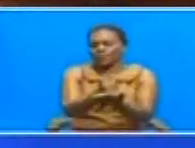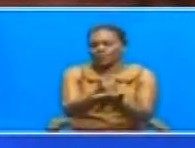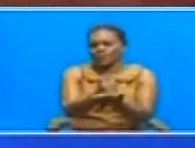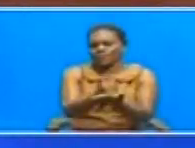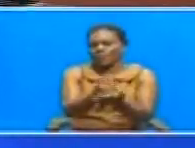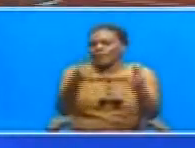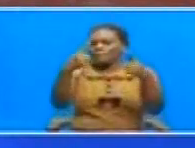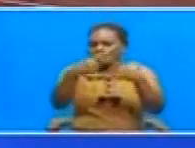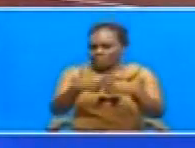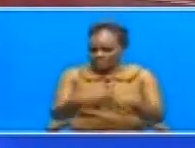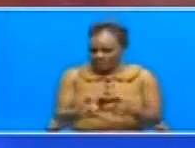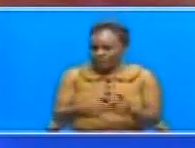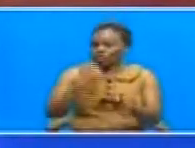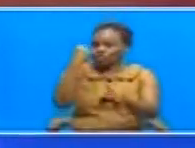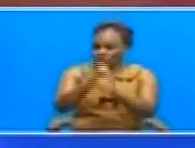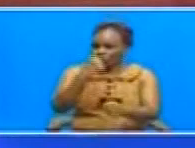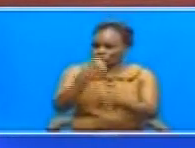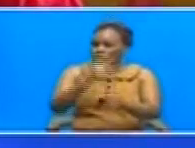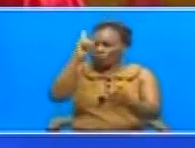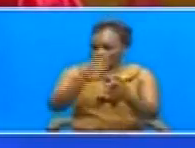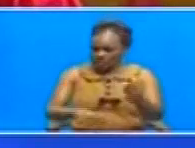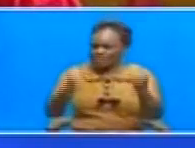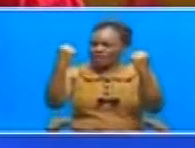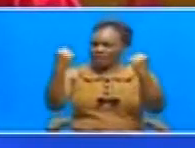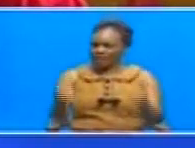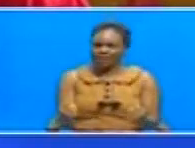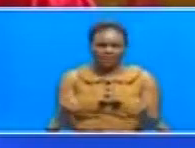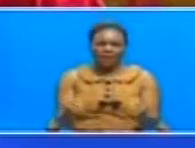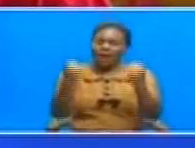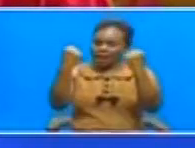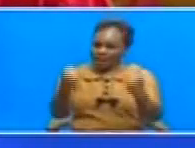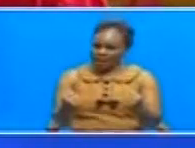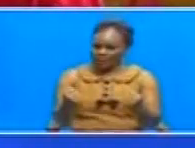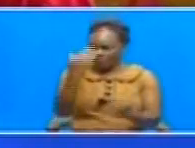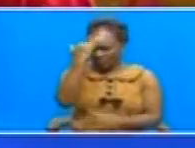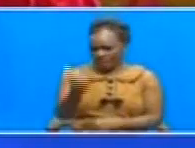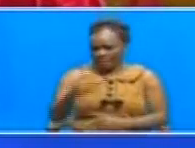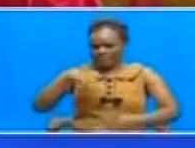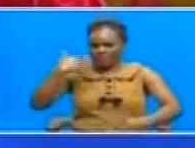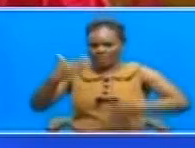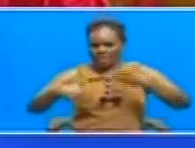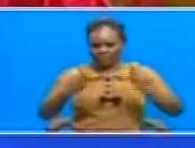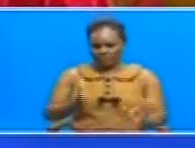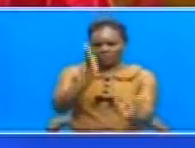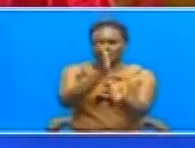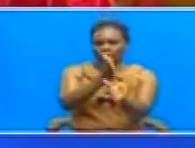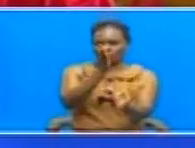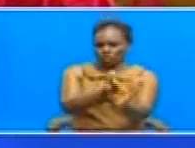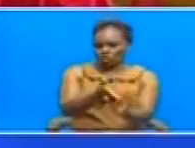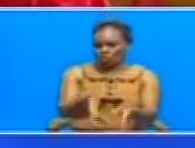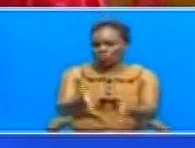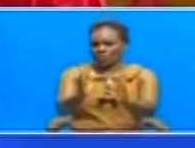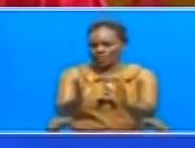Afrika. Lakini ingali kwao kibarua kitakuwa ni kigumu. It's a bit difficult for the players psychologically,